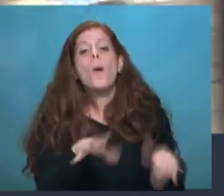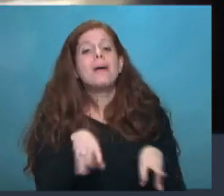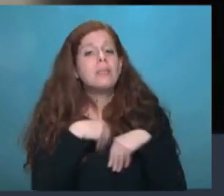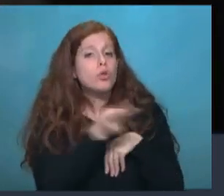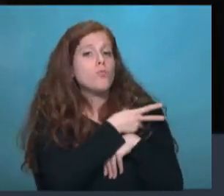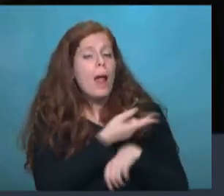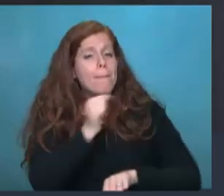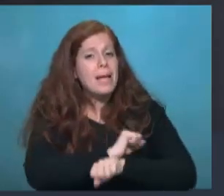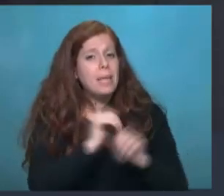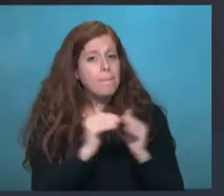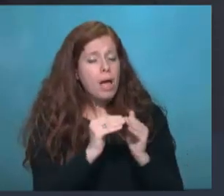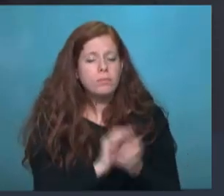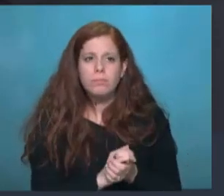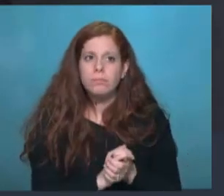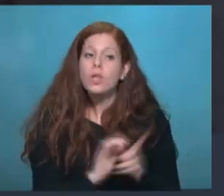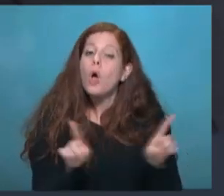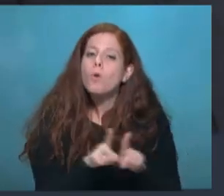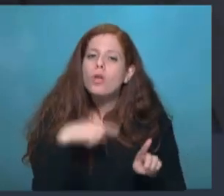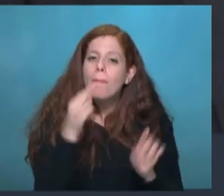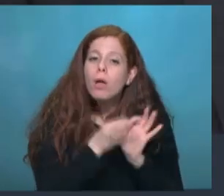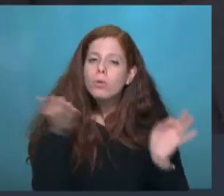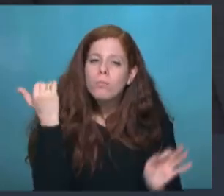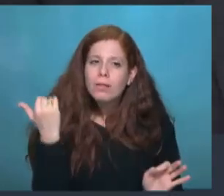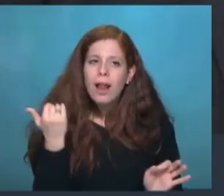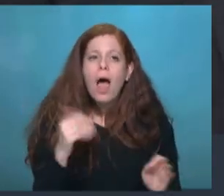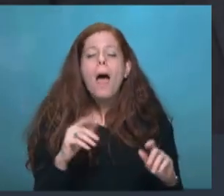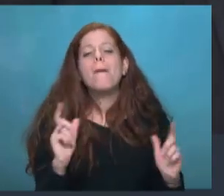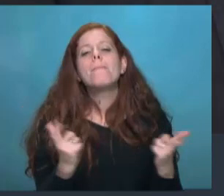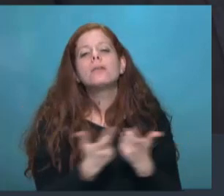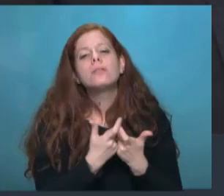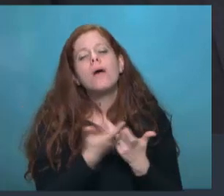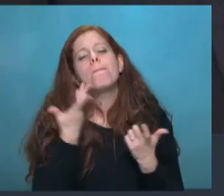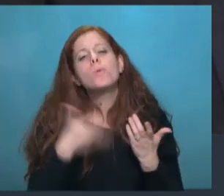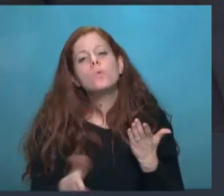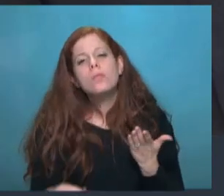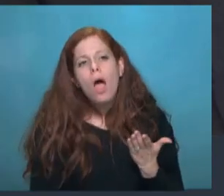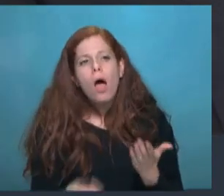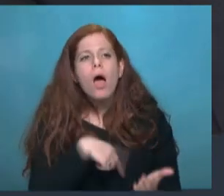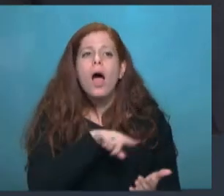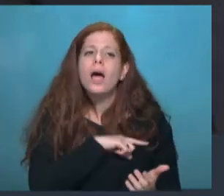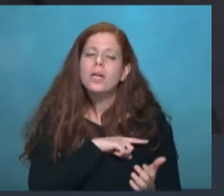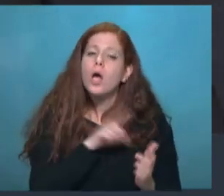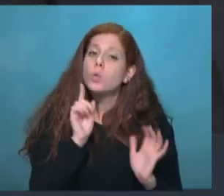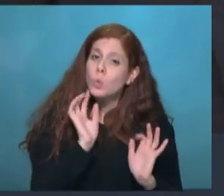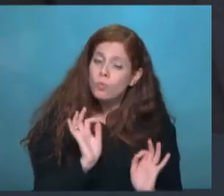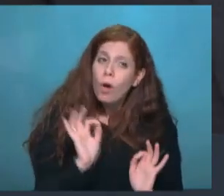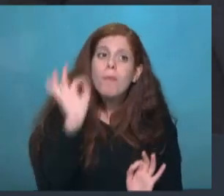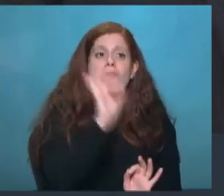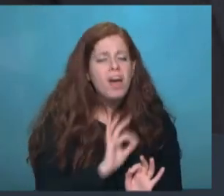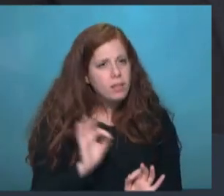כמו שאמרנו, מלכתחילה, המעצר היה מיותר. אנחנו סבורים ועדיין מחזיקים באותה